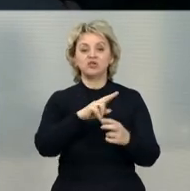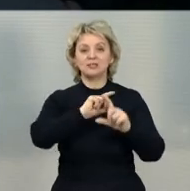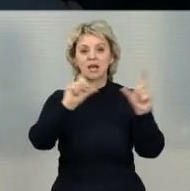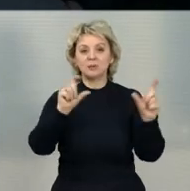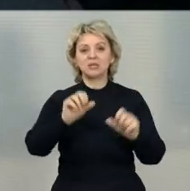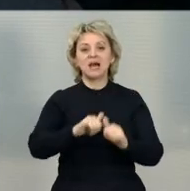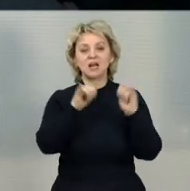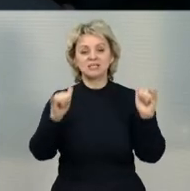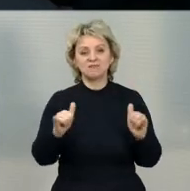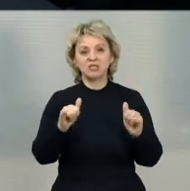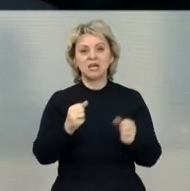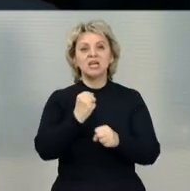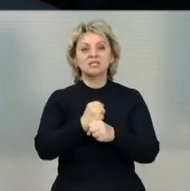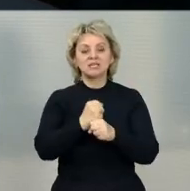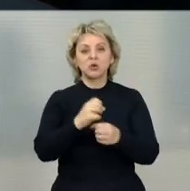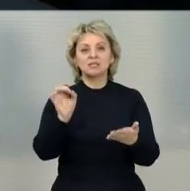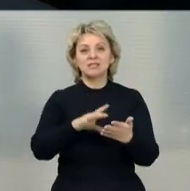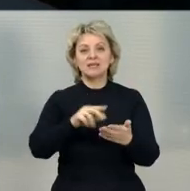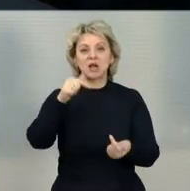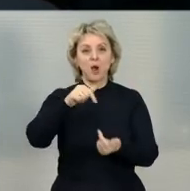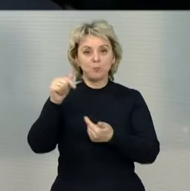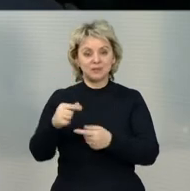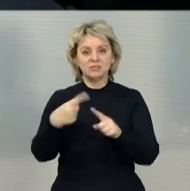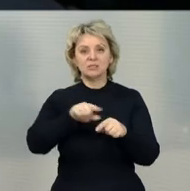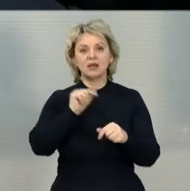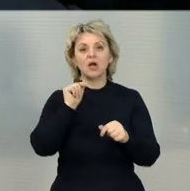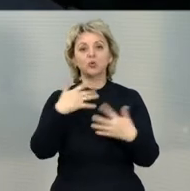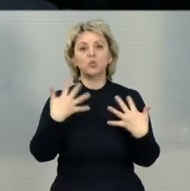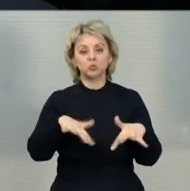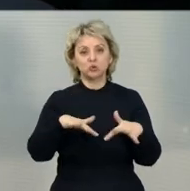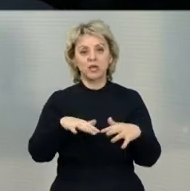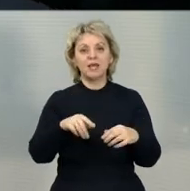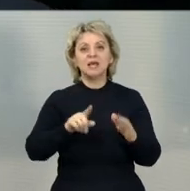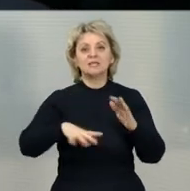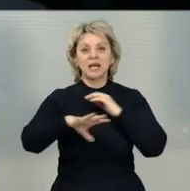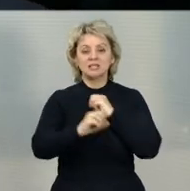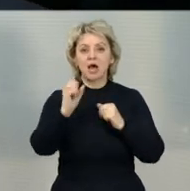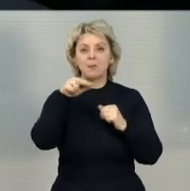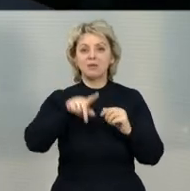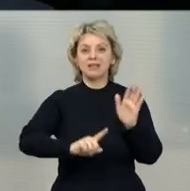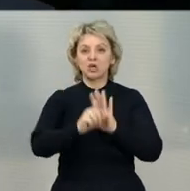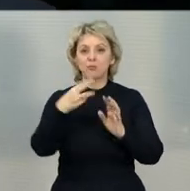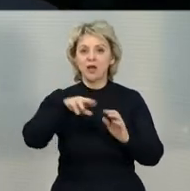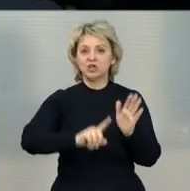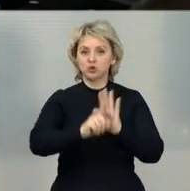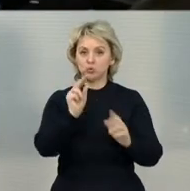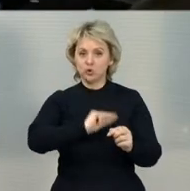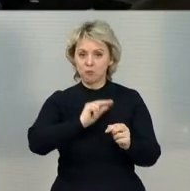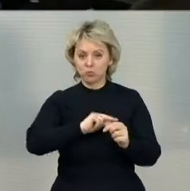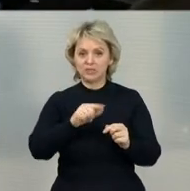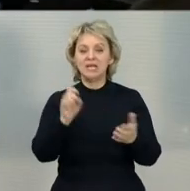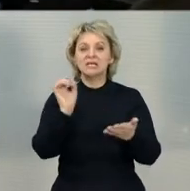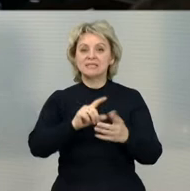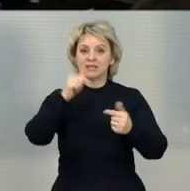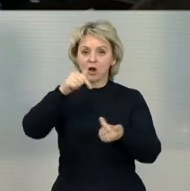корпорации развития создается центр компетенций, который уже с конца апреля, начала мая начнет работать. В